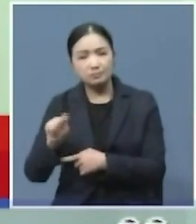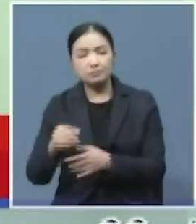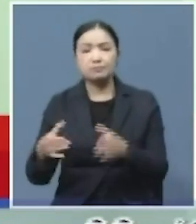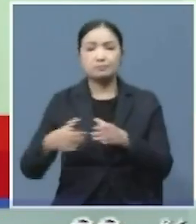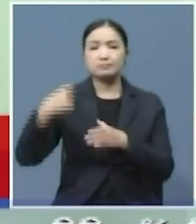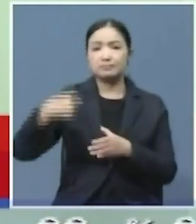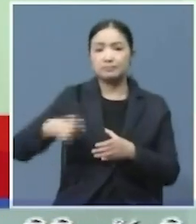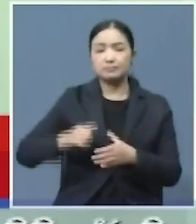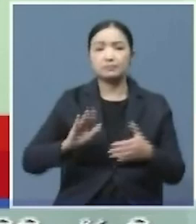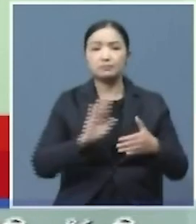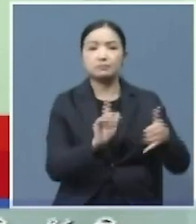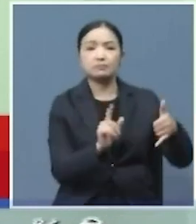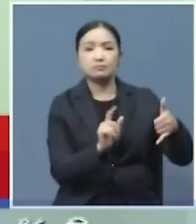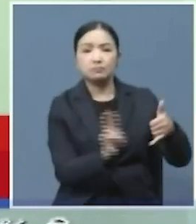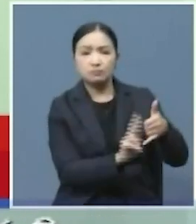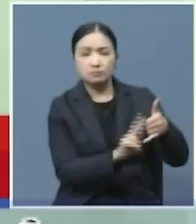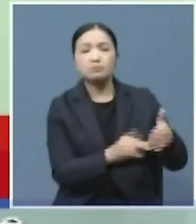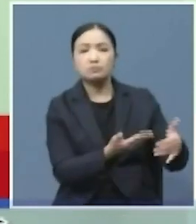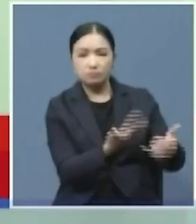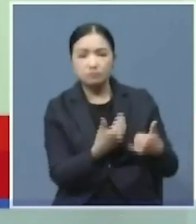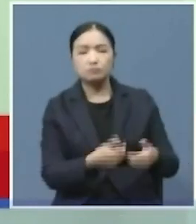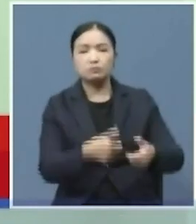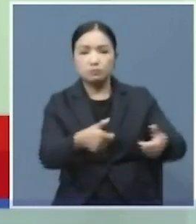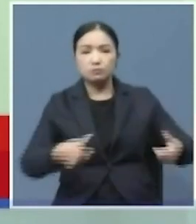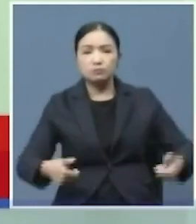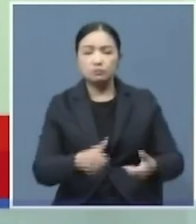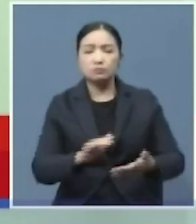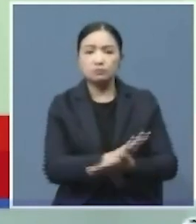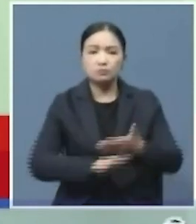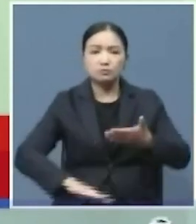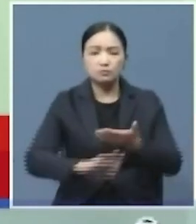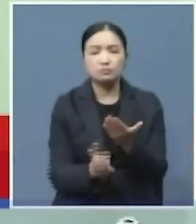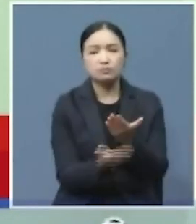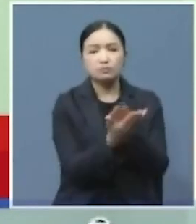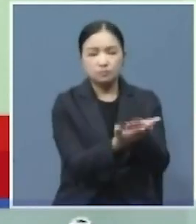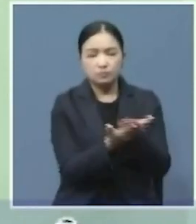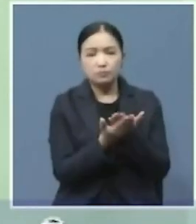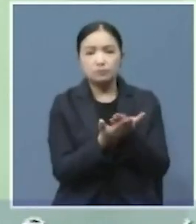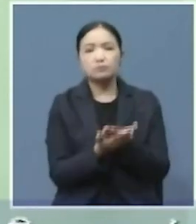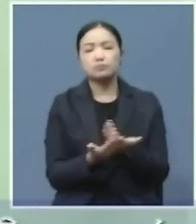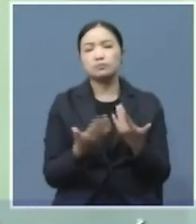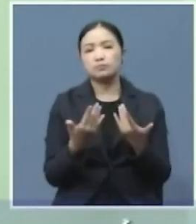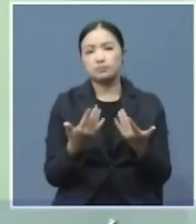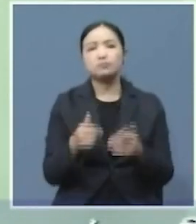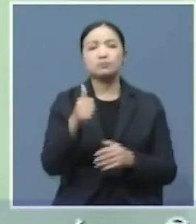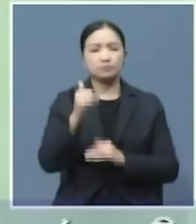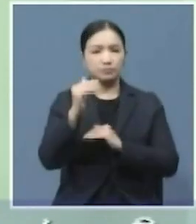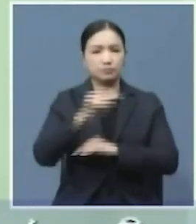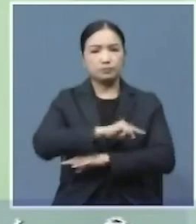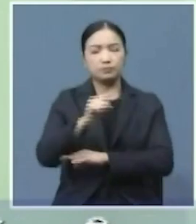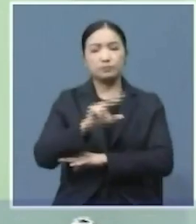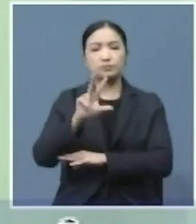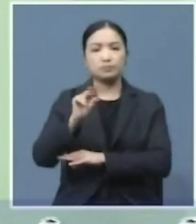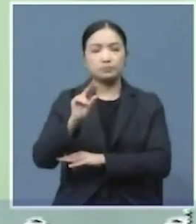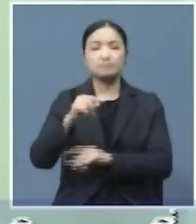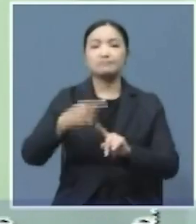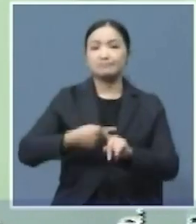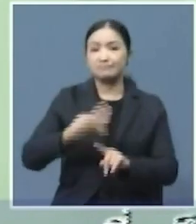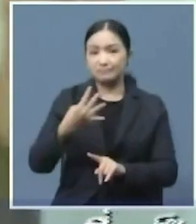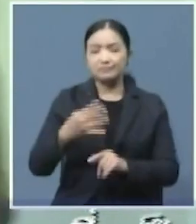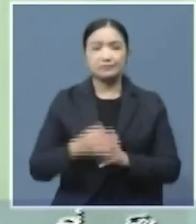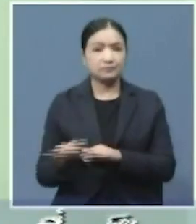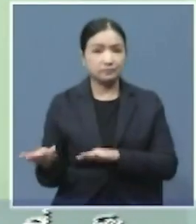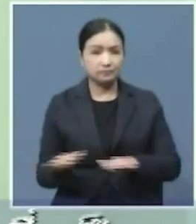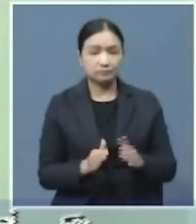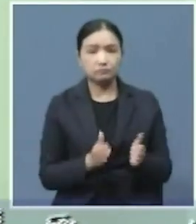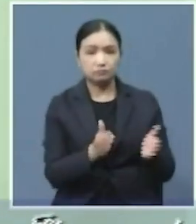บิ๊กโจ๊กด้วยเข้ามาให้ข้อมูลแล้วก็ให้ส่งเอกสารชี้แจงข้อเท็จจริงเพิ่มเติมได้ภายใน 30เมษายนนี้นะครับและพร้อมจะให้